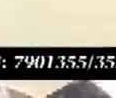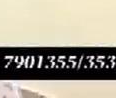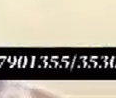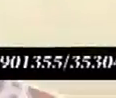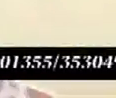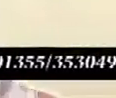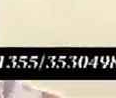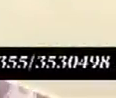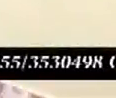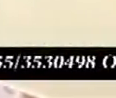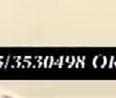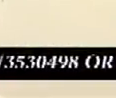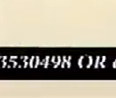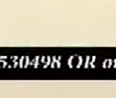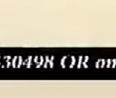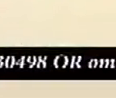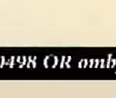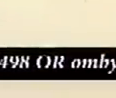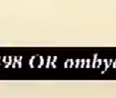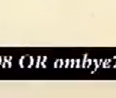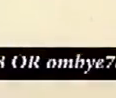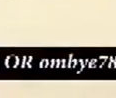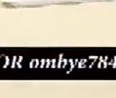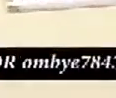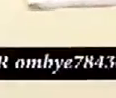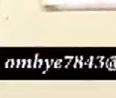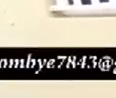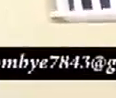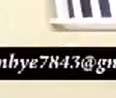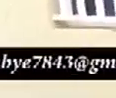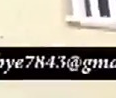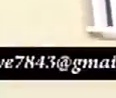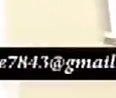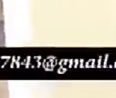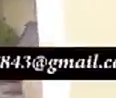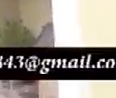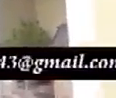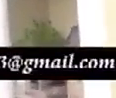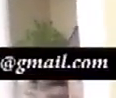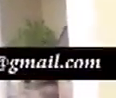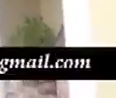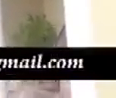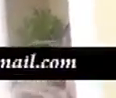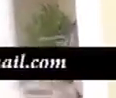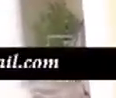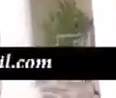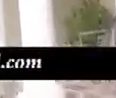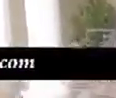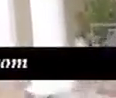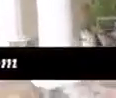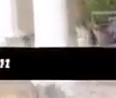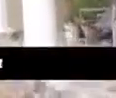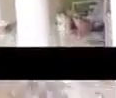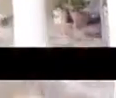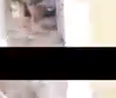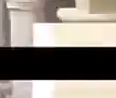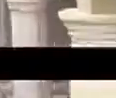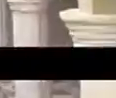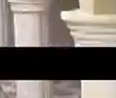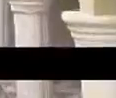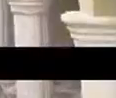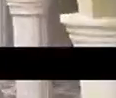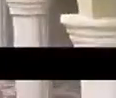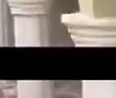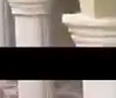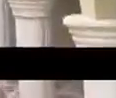ngeen a dem Farafenni nag ñu bari den fay bëgg a dem di xalaat ndax am naa mbokk aw ma mbokk fan laay dem dëkk ak fan laa du dem dëkk seen coono